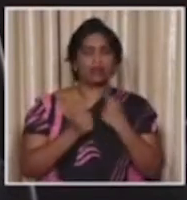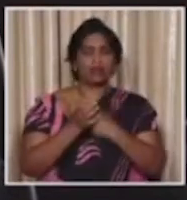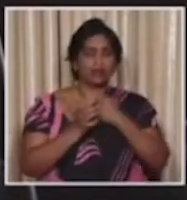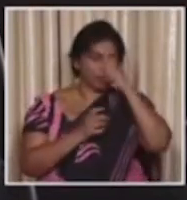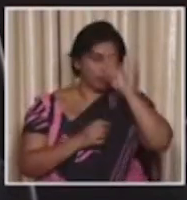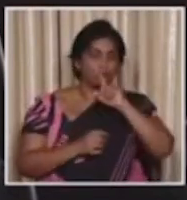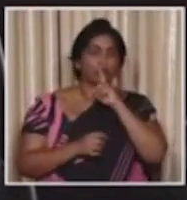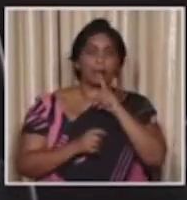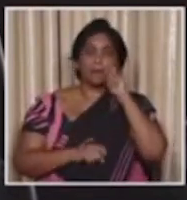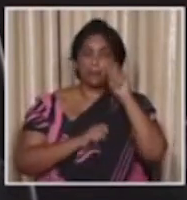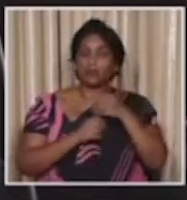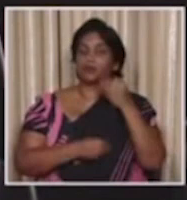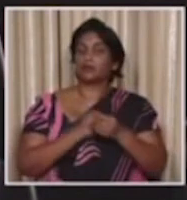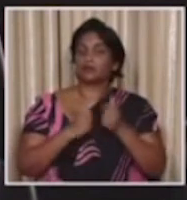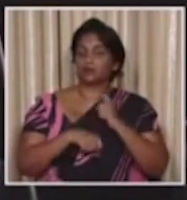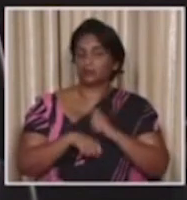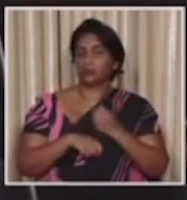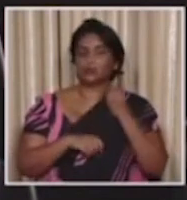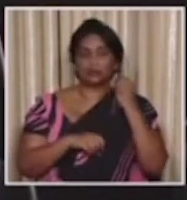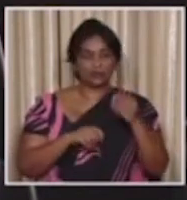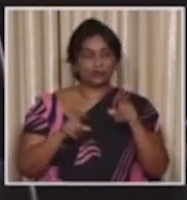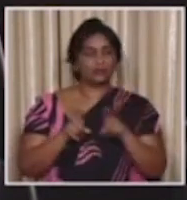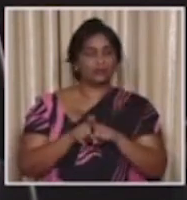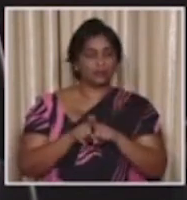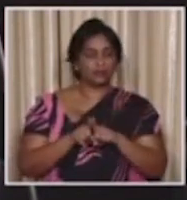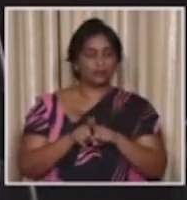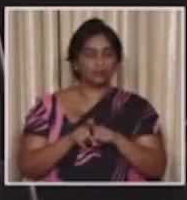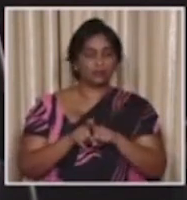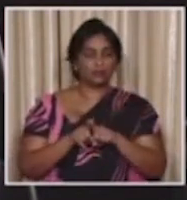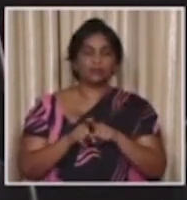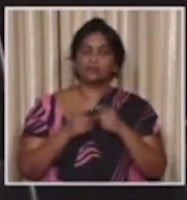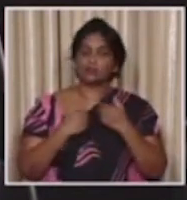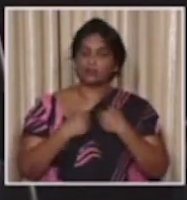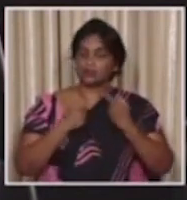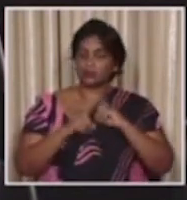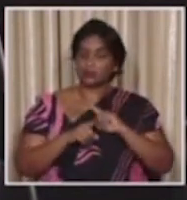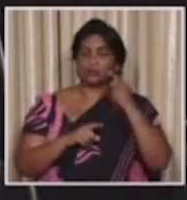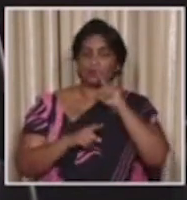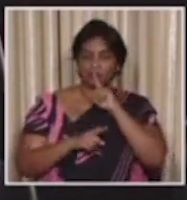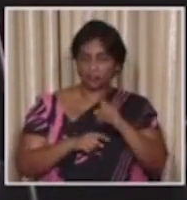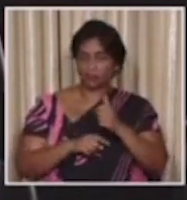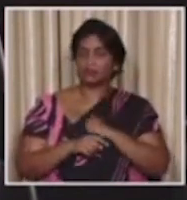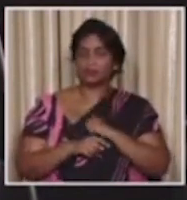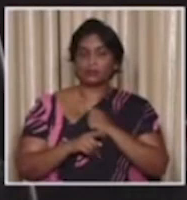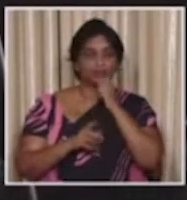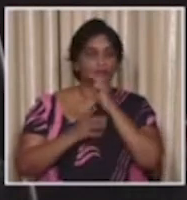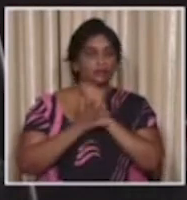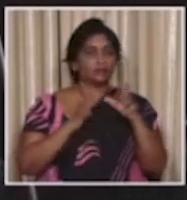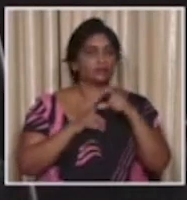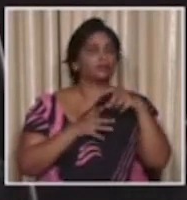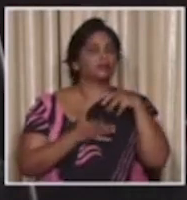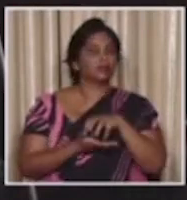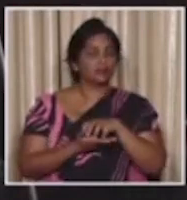මැතිතුමා කිව්වා වගේ මිනිසුන්ගේ කර්මාන්තය කරන අවස්ථාව ලබා දෙන්න. ඒ නිසා වැඩිය මම ඊළඟට කතා කරන්න කැමතියි අපේ හම්බන්තොට